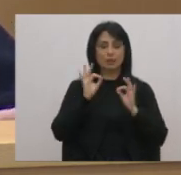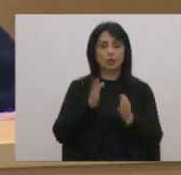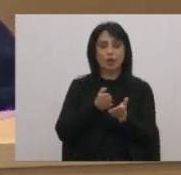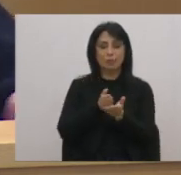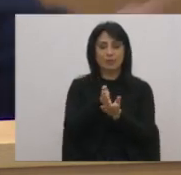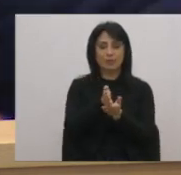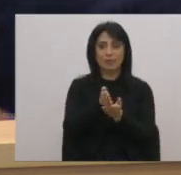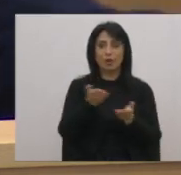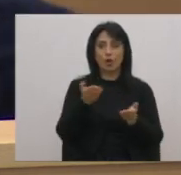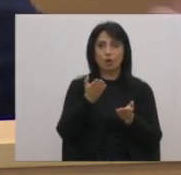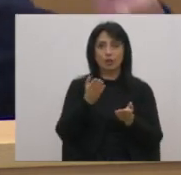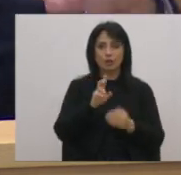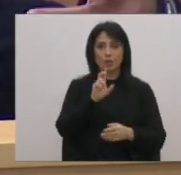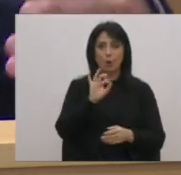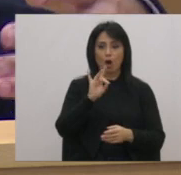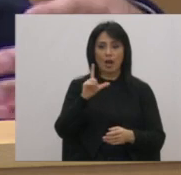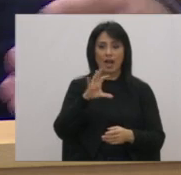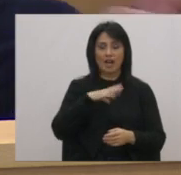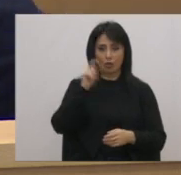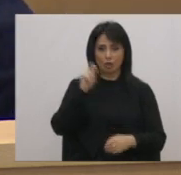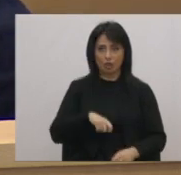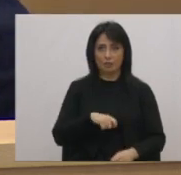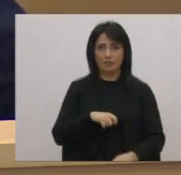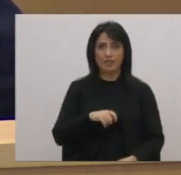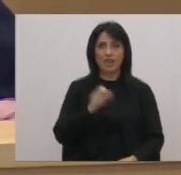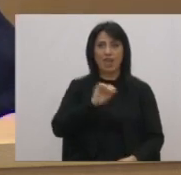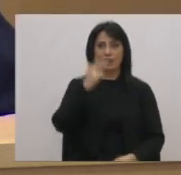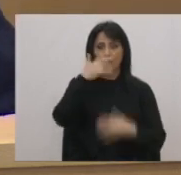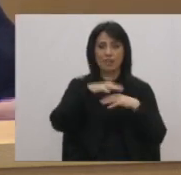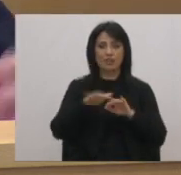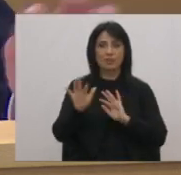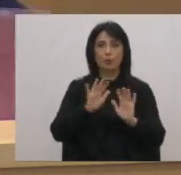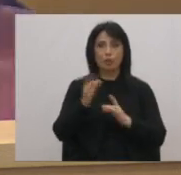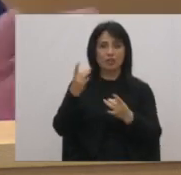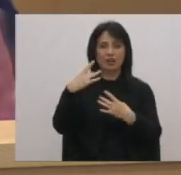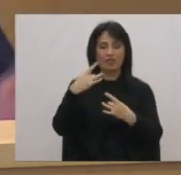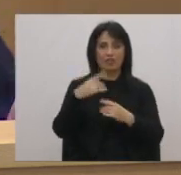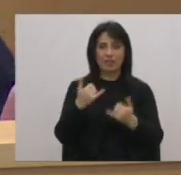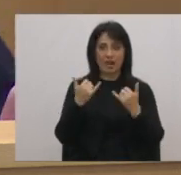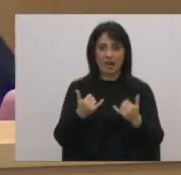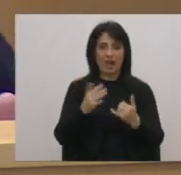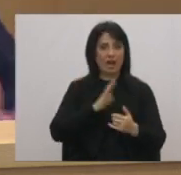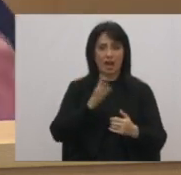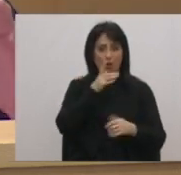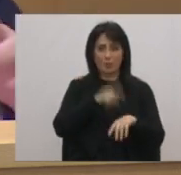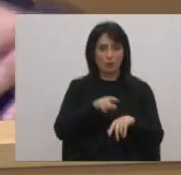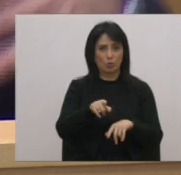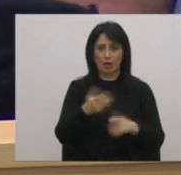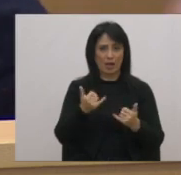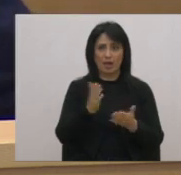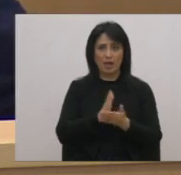მიზანშეწონილობის პრინციპი, როდესაც აი ბორელი იყო ჩამოსული, როდესაც ევროინტეგრაციის პროცესში გვეუბნებიან, რომ ახლა არ იყო ამის დრო.